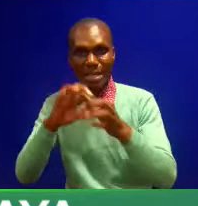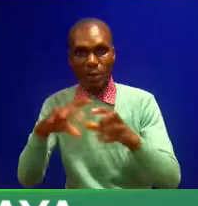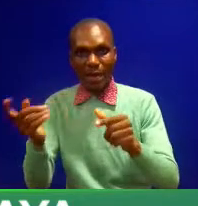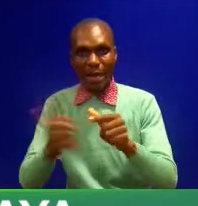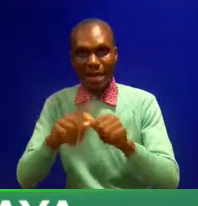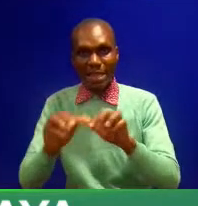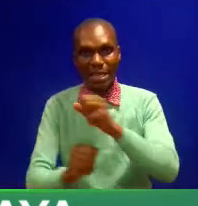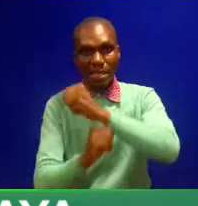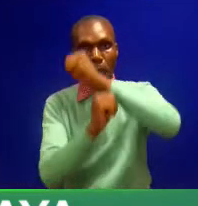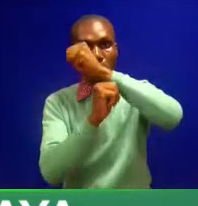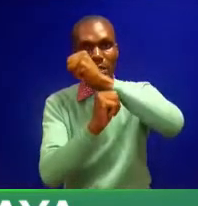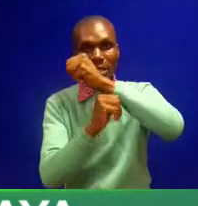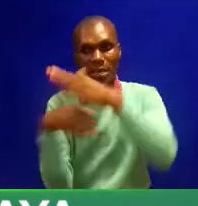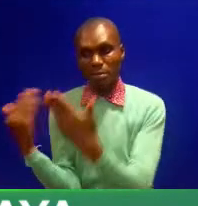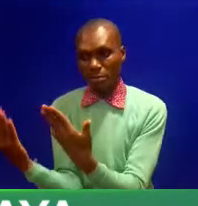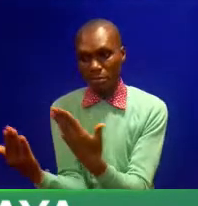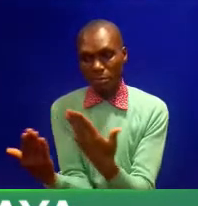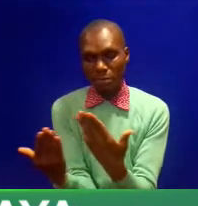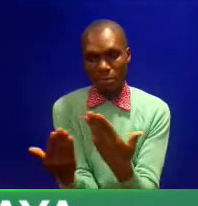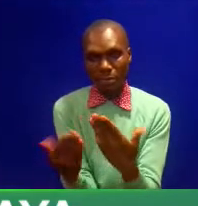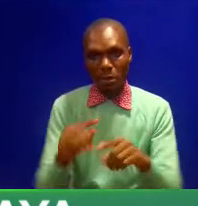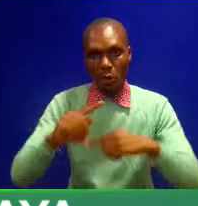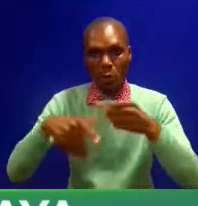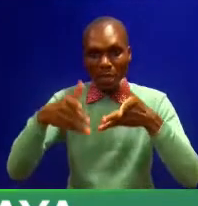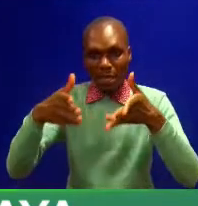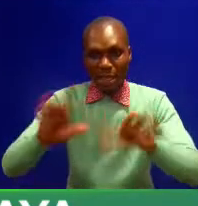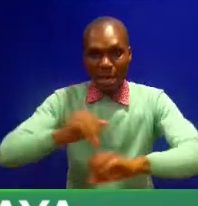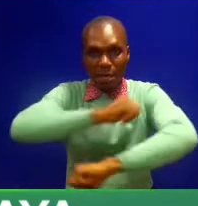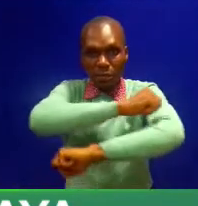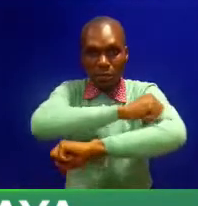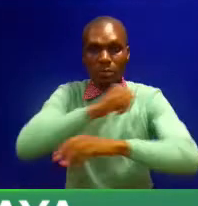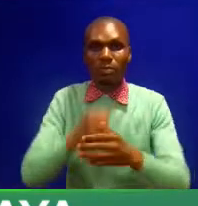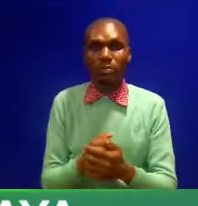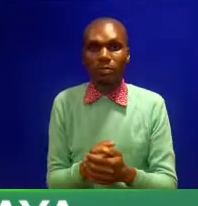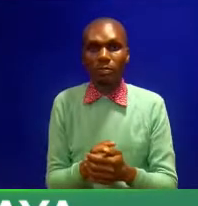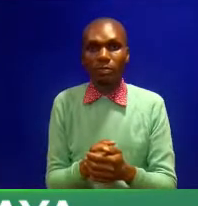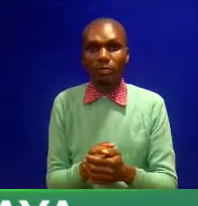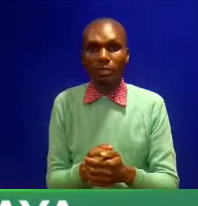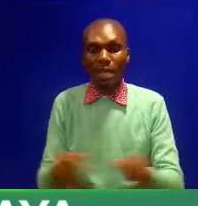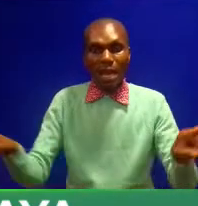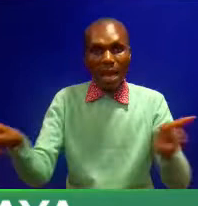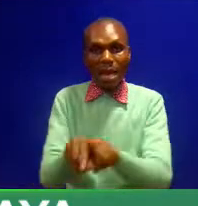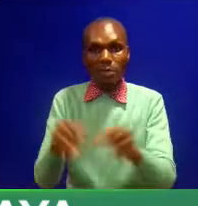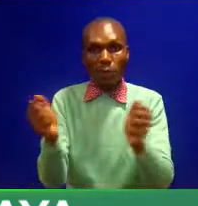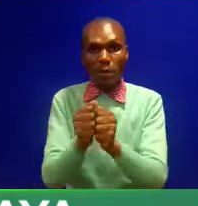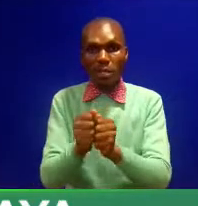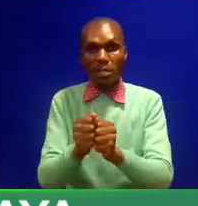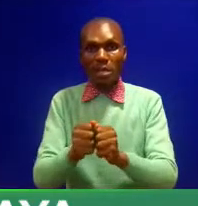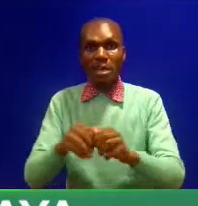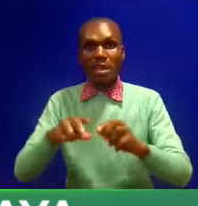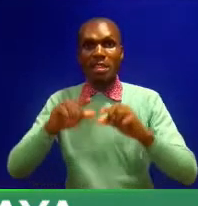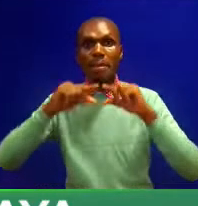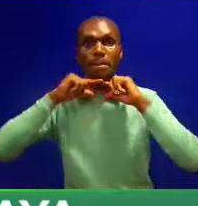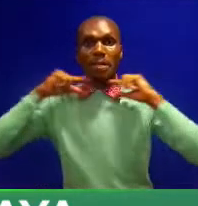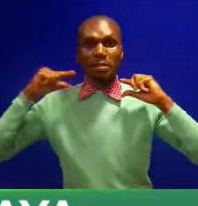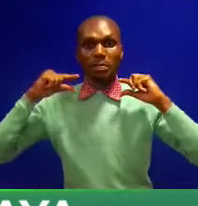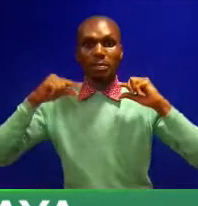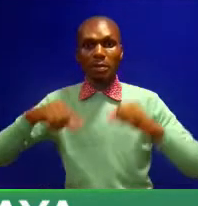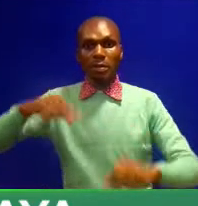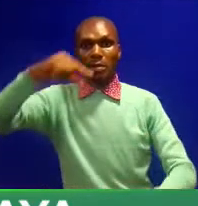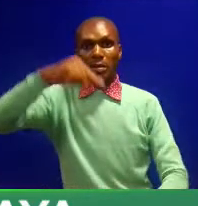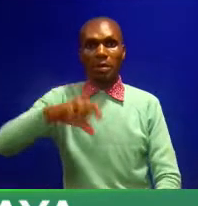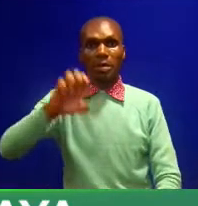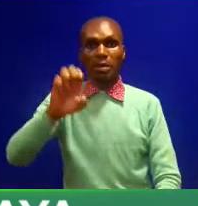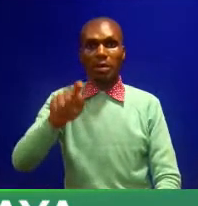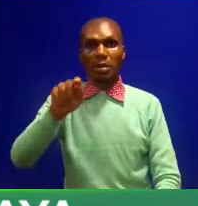unangu sira vale aba na babe wa kwege ndereria buya ase a masomabo. Ayangore ngana no murandia uye kanisa ya getembe